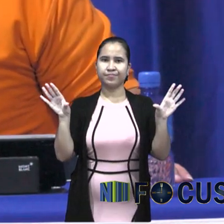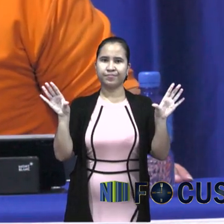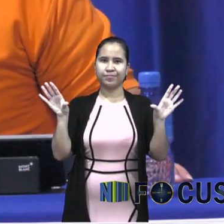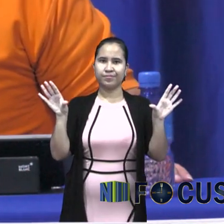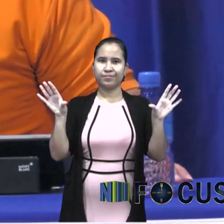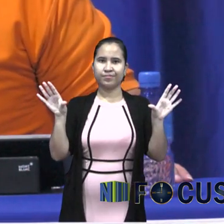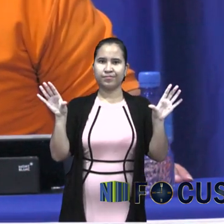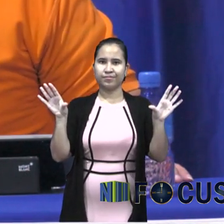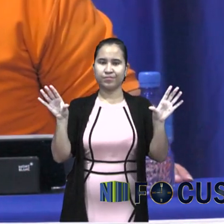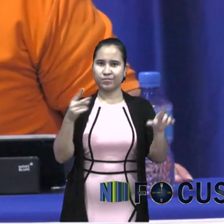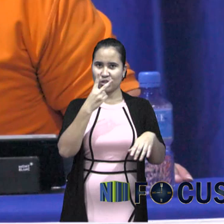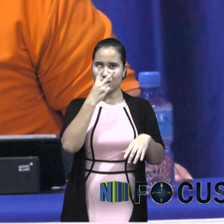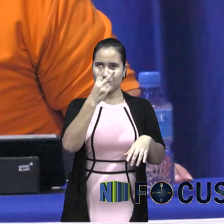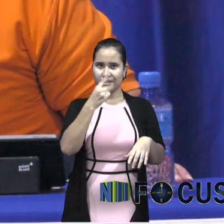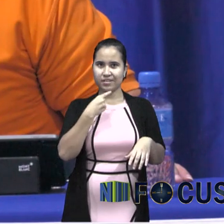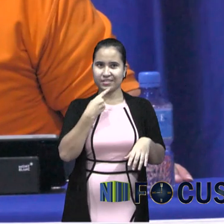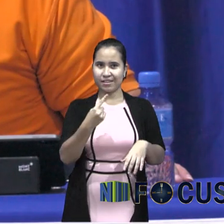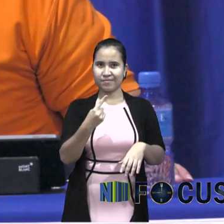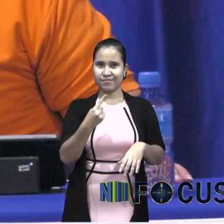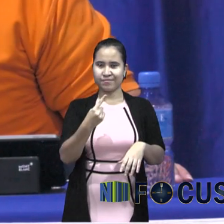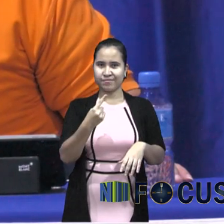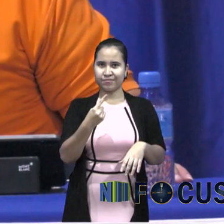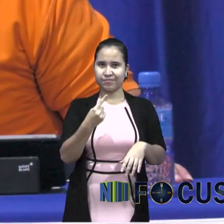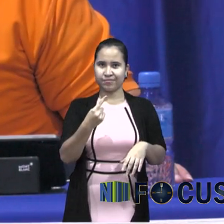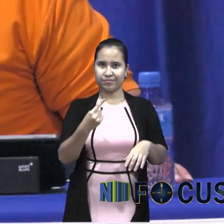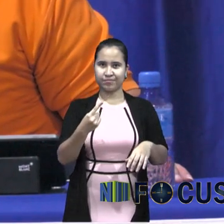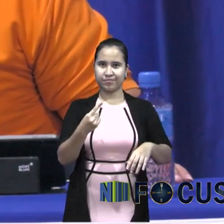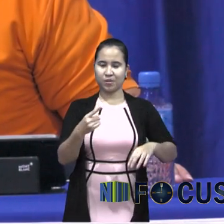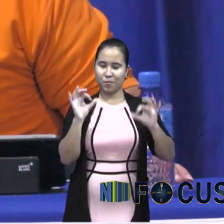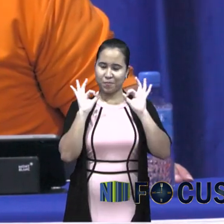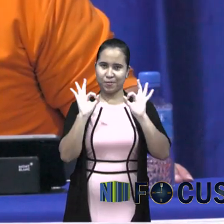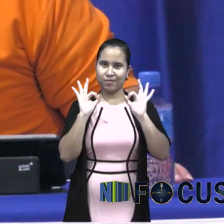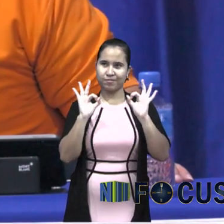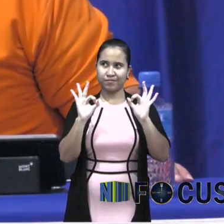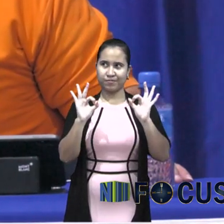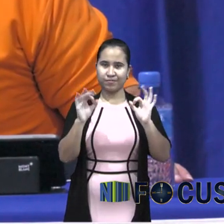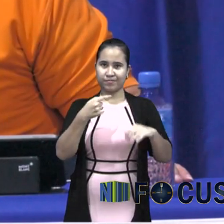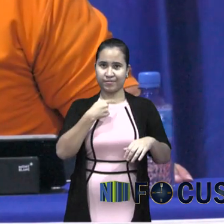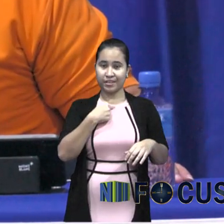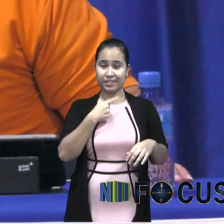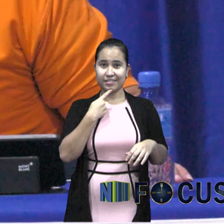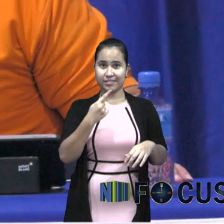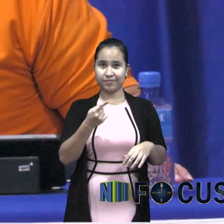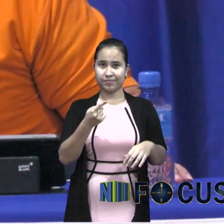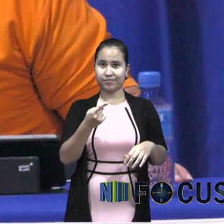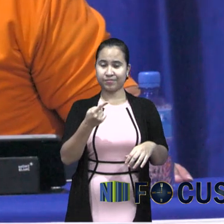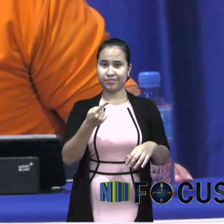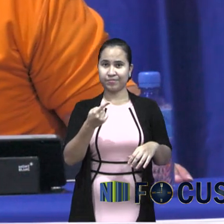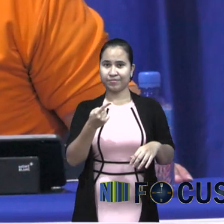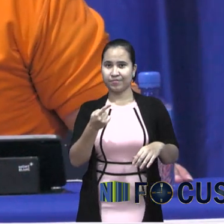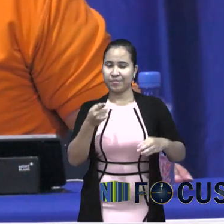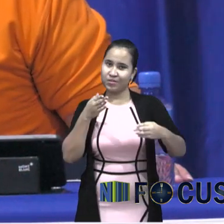Er zijn nog 2 kleine zaken die ik aan u wil voorhouden. Op het gebied van veiligheid had ik aangegeven dat wij dus